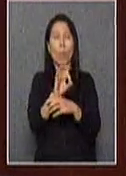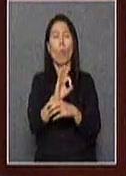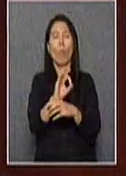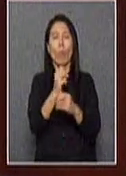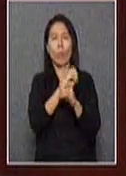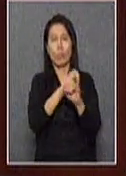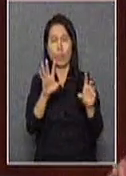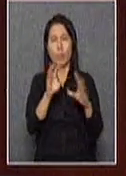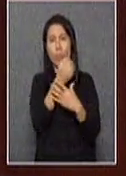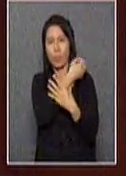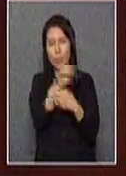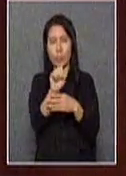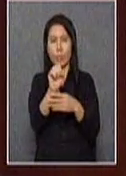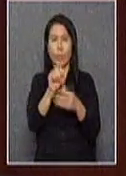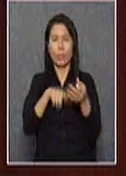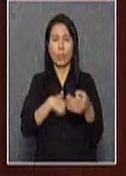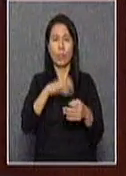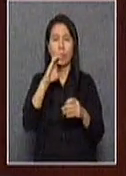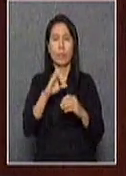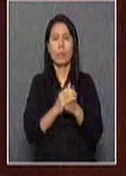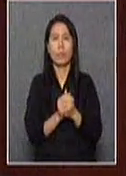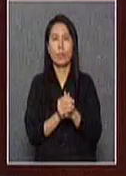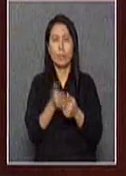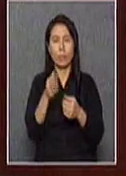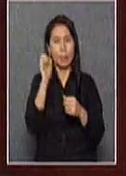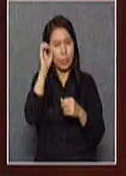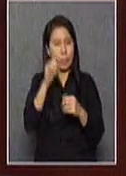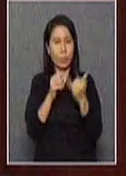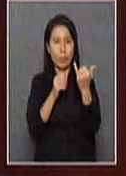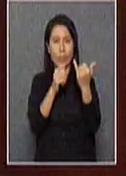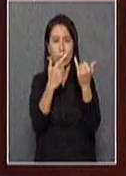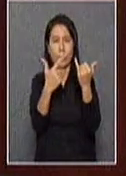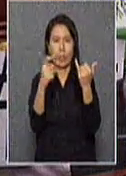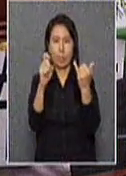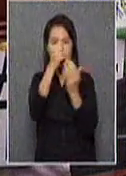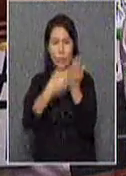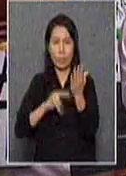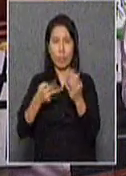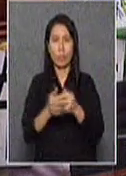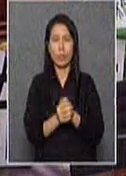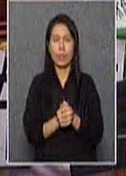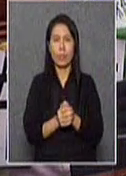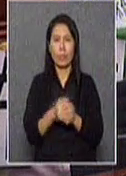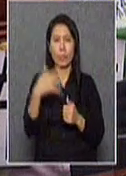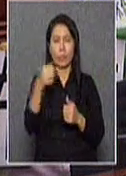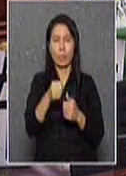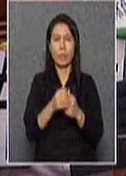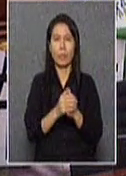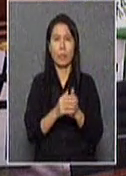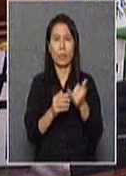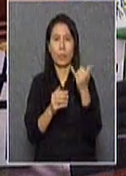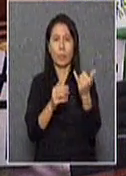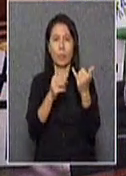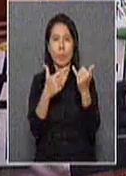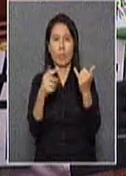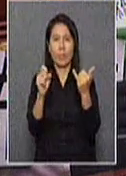修正案被否決。陳志全議員，現在請你動議第689項修正案。 主席，係啦，到689啦，大家可以